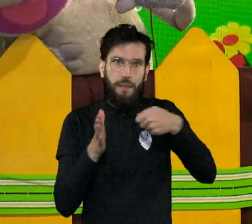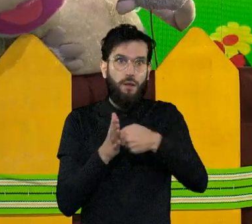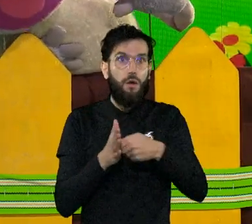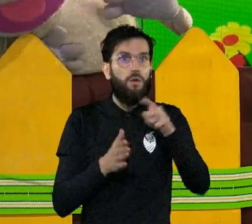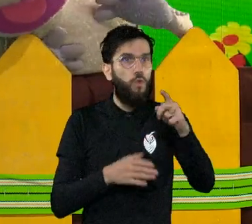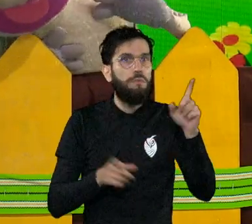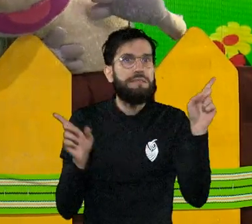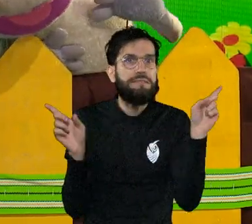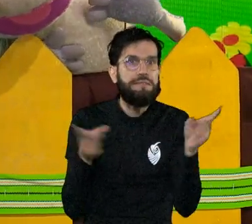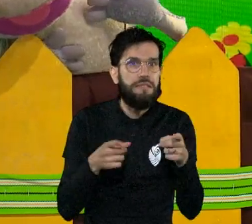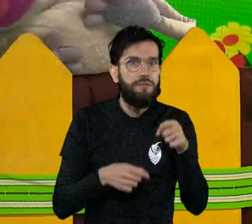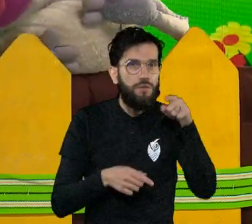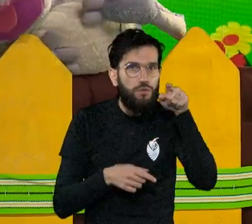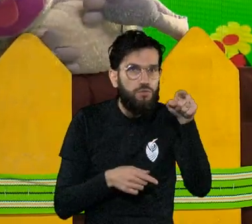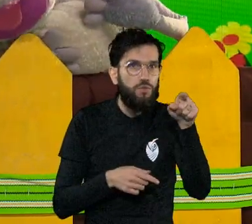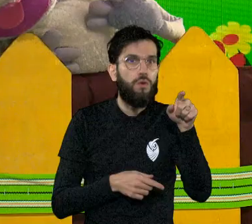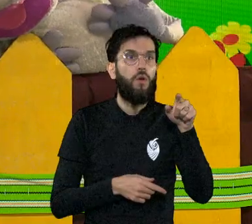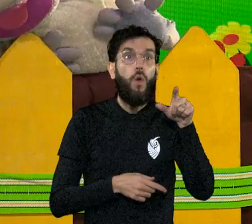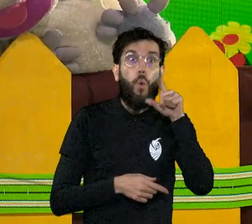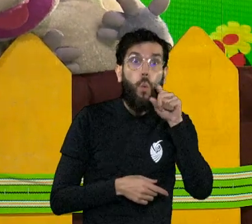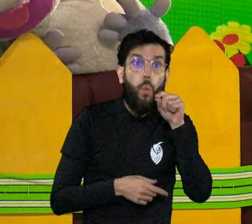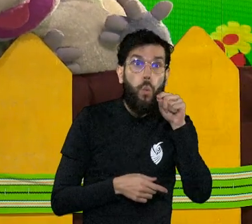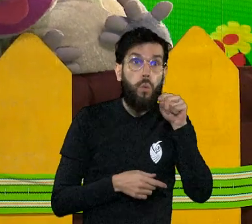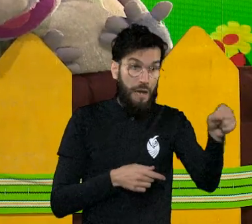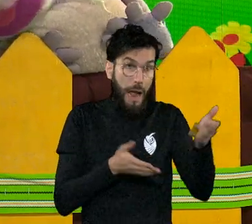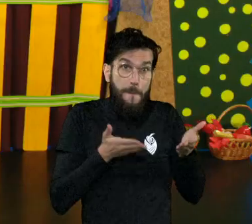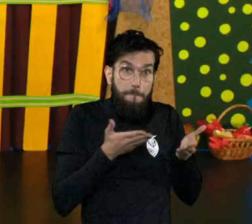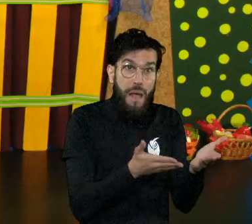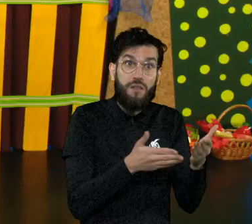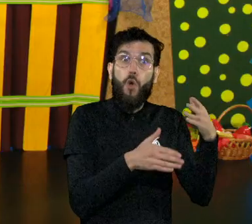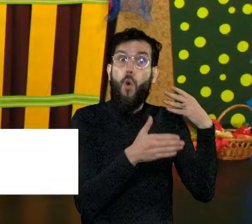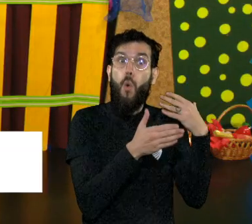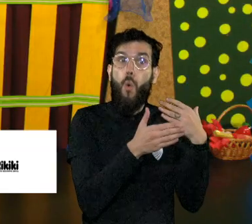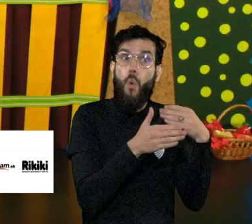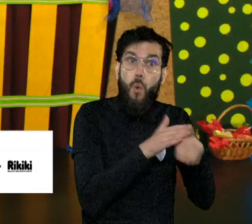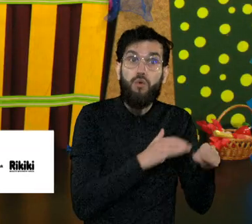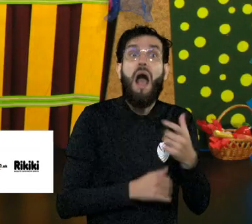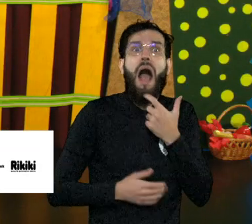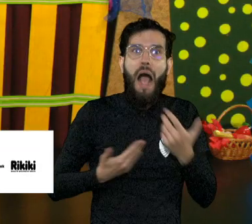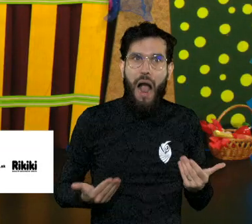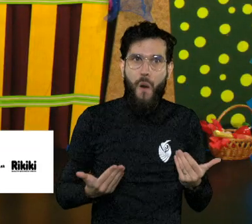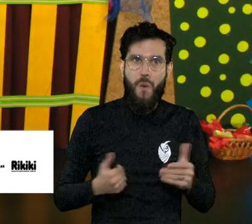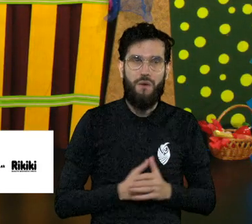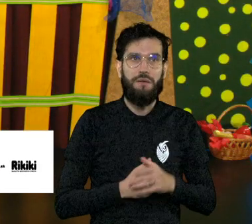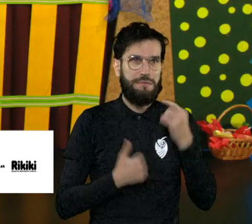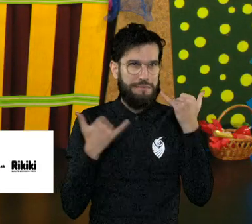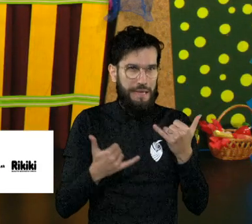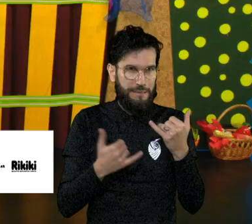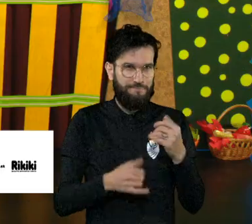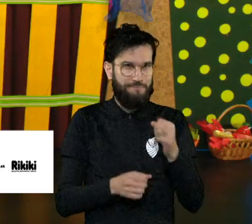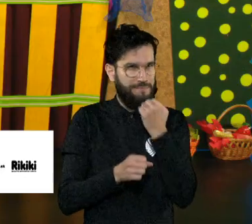vlastne dozviete, prečo tá kura z tej pece utiekla. Tak poriadne